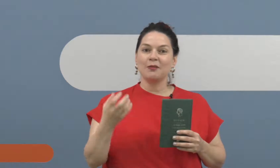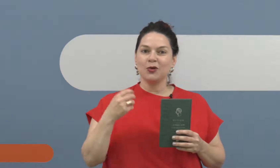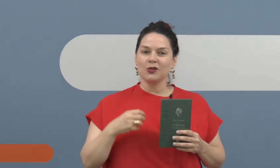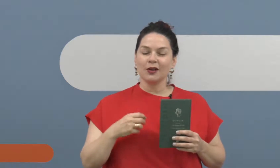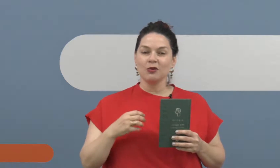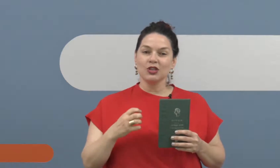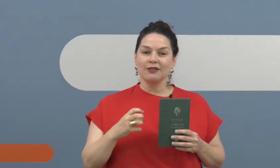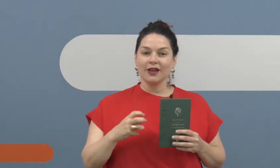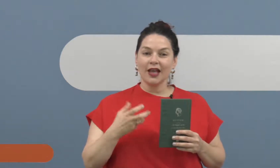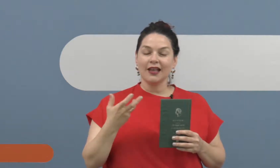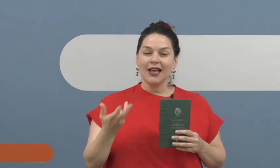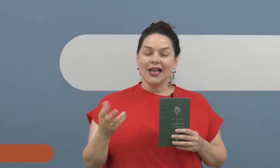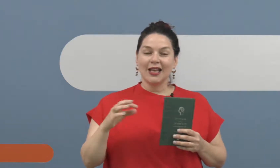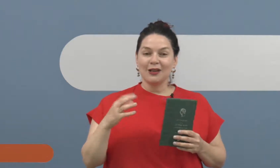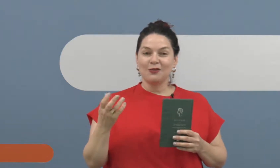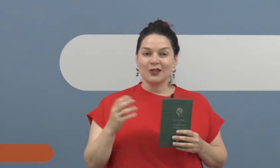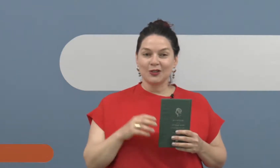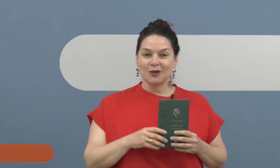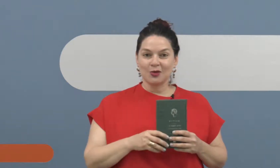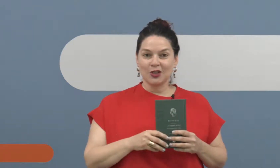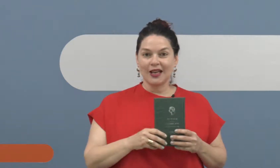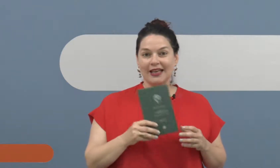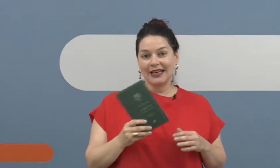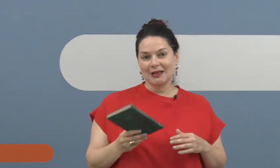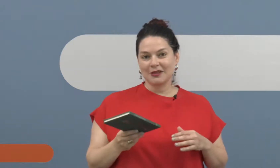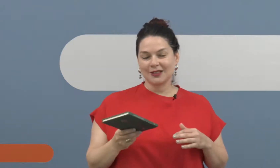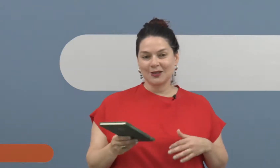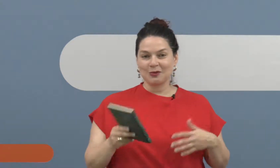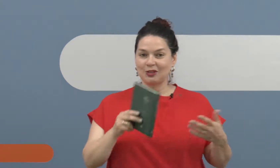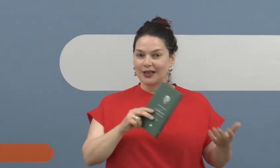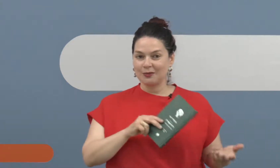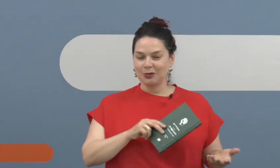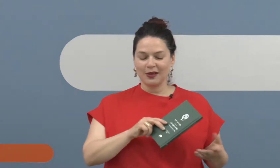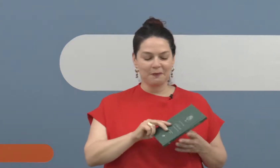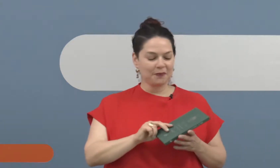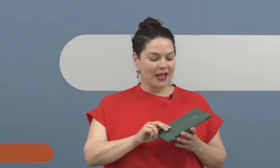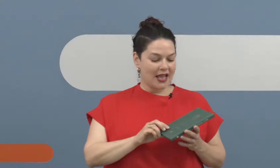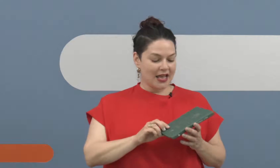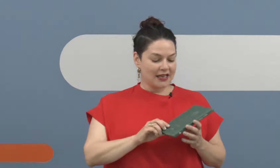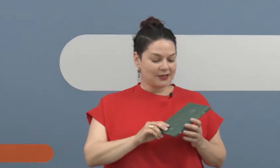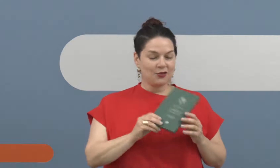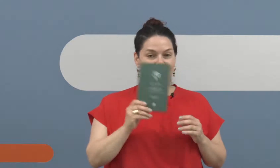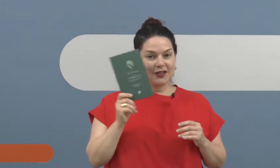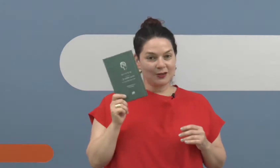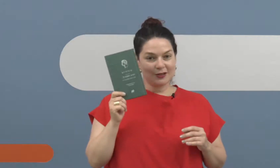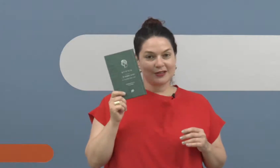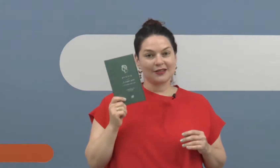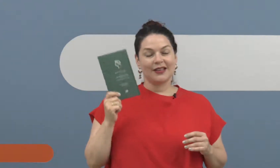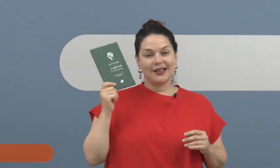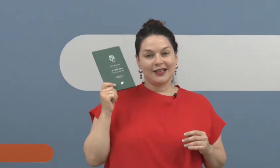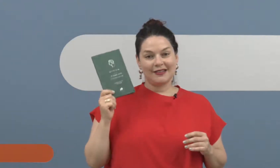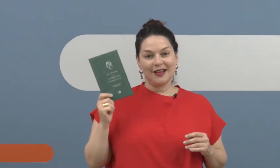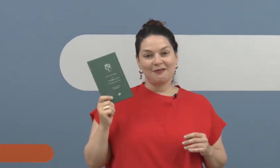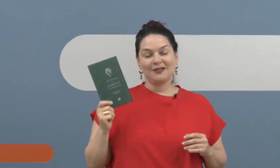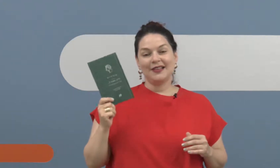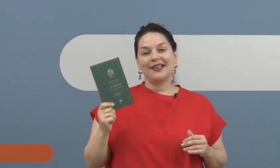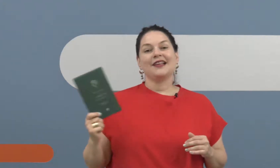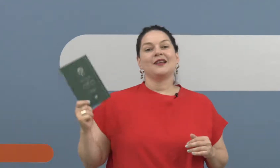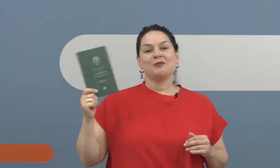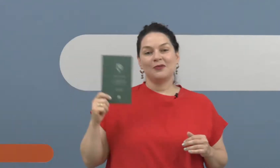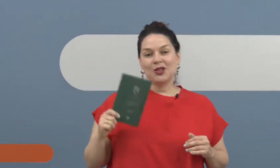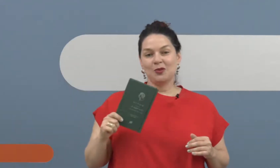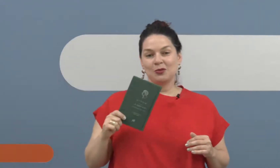היוונית אליהם, קיבלו אותה כמו שהיא ורק החליפו את השמות של האלים, את השמות של הגיבורים, אז אובידיוס